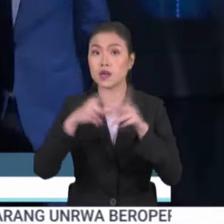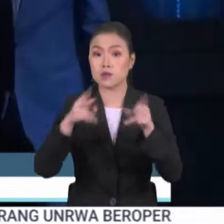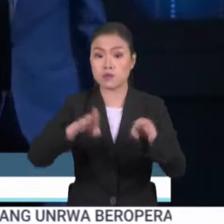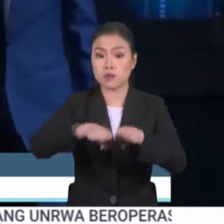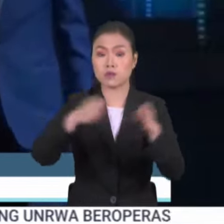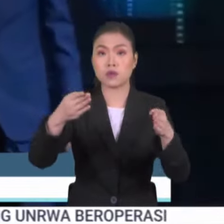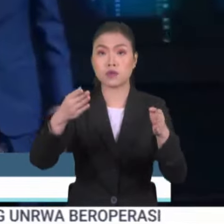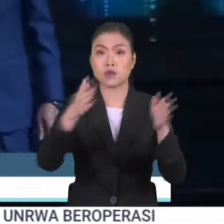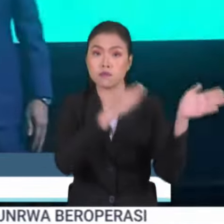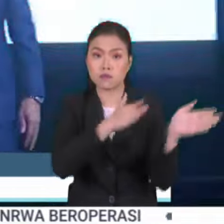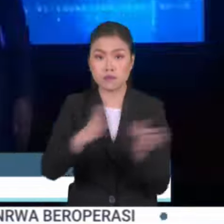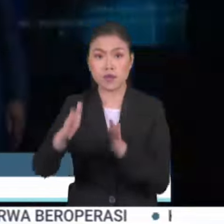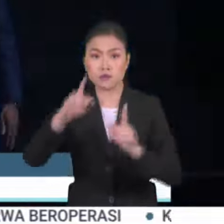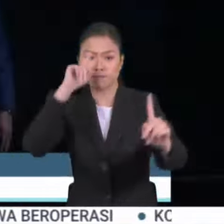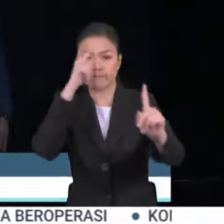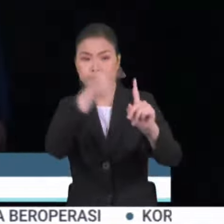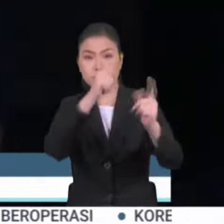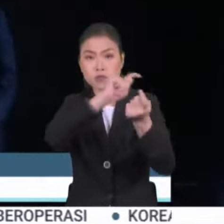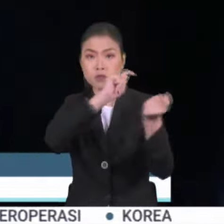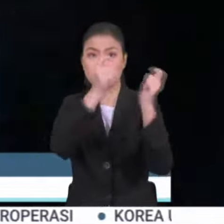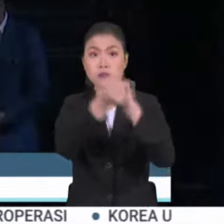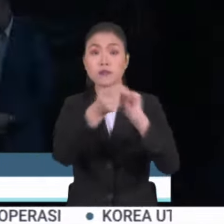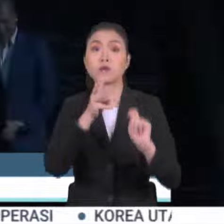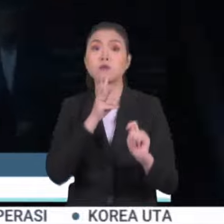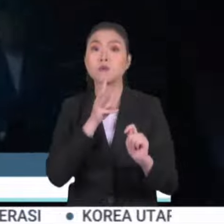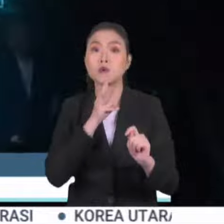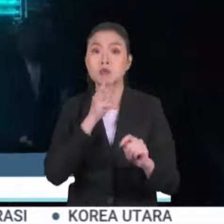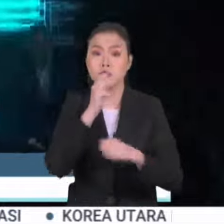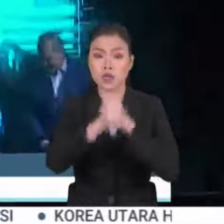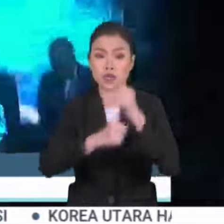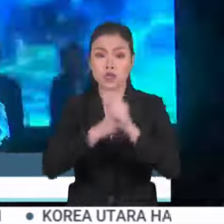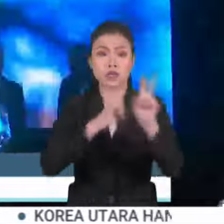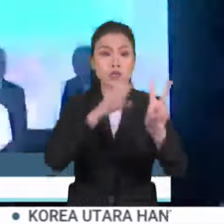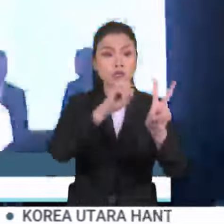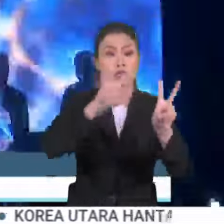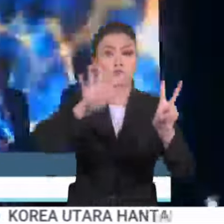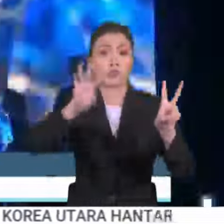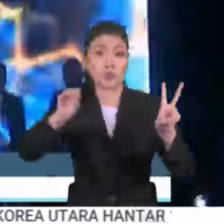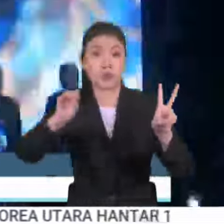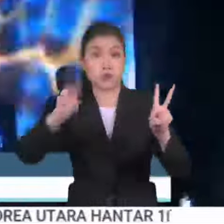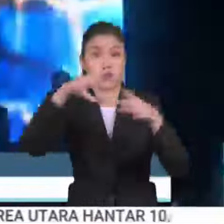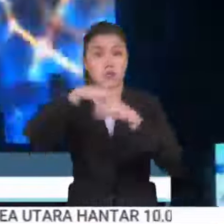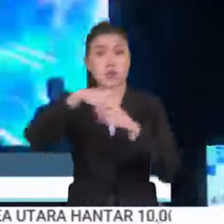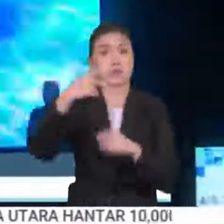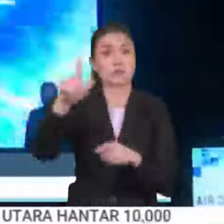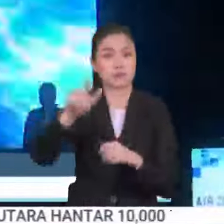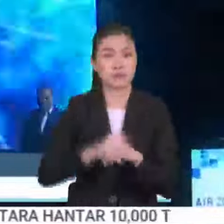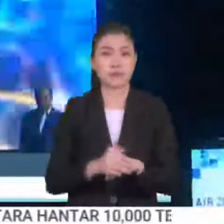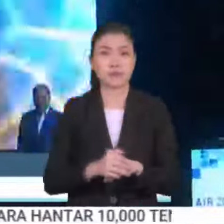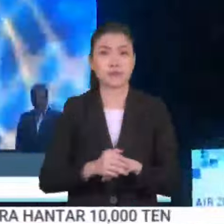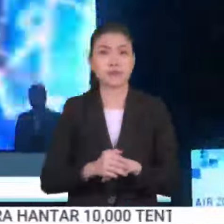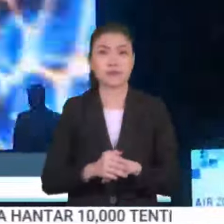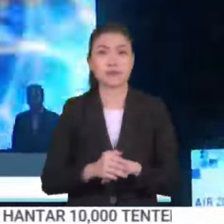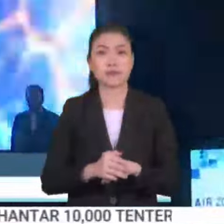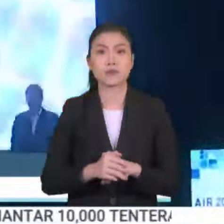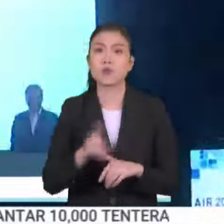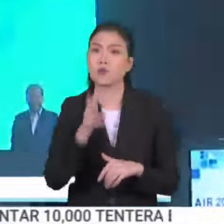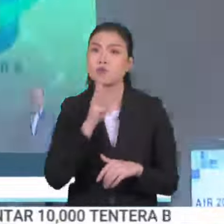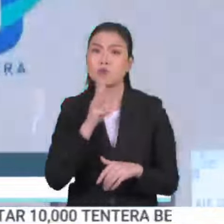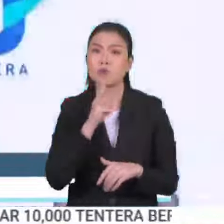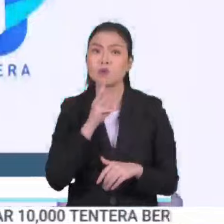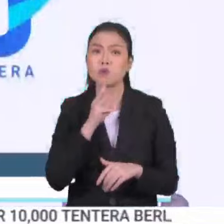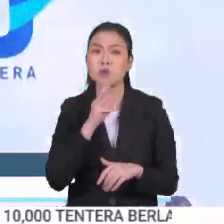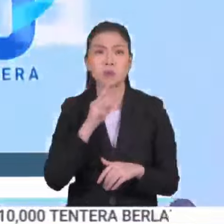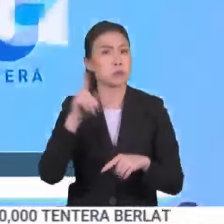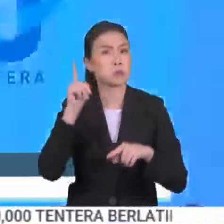pelancaran pelan Hala tuju transformasi air 2040 di ibu negara menurutnya sumber air tidak